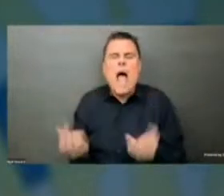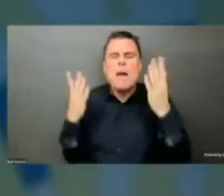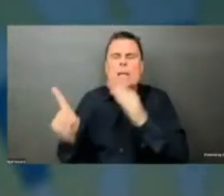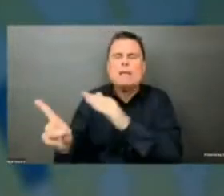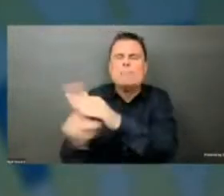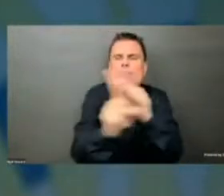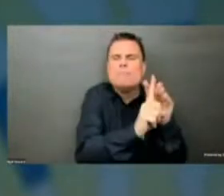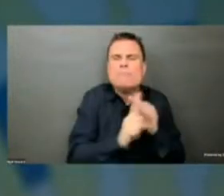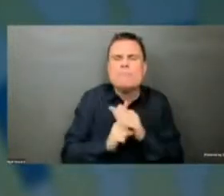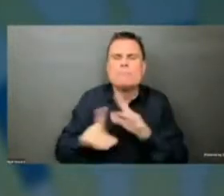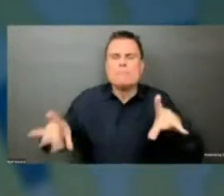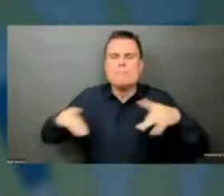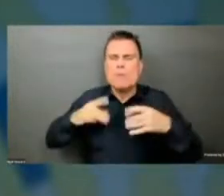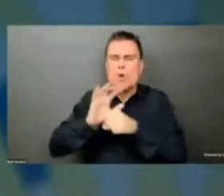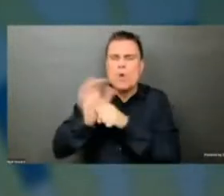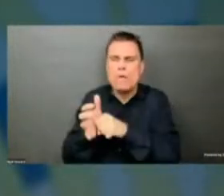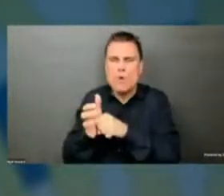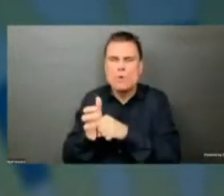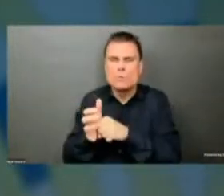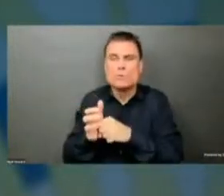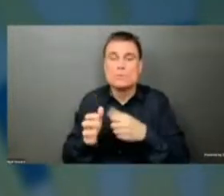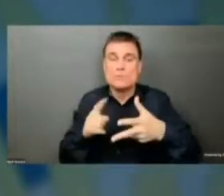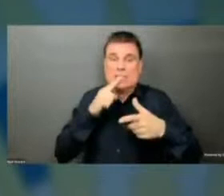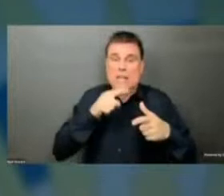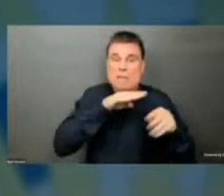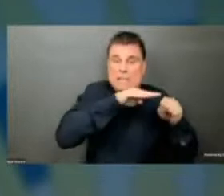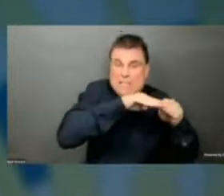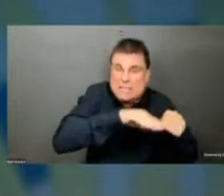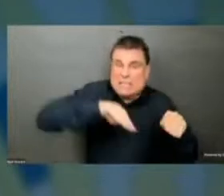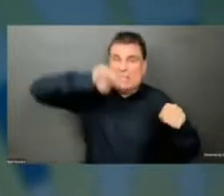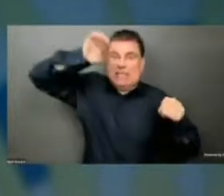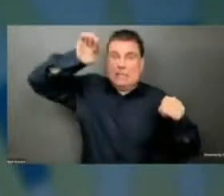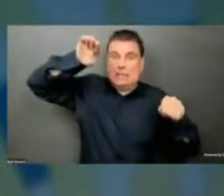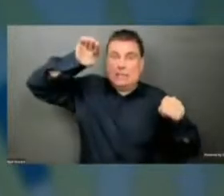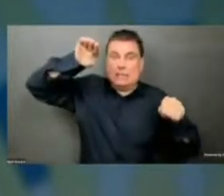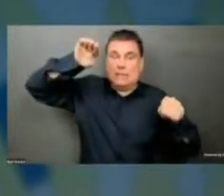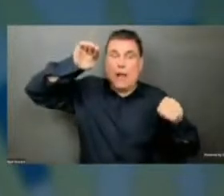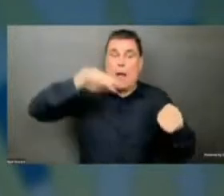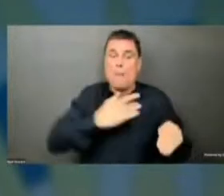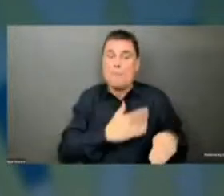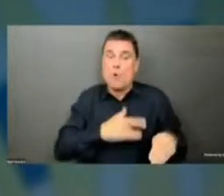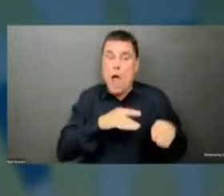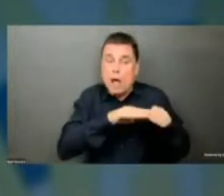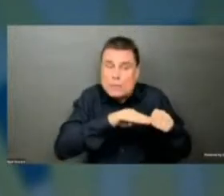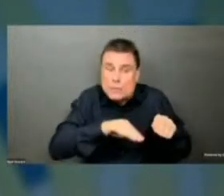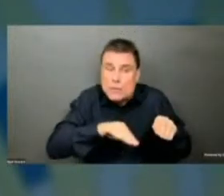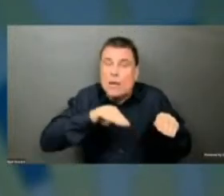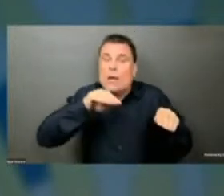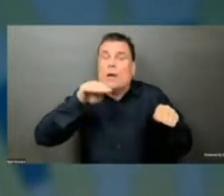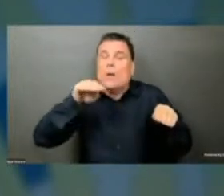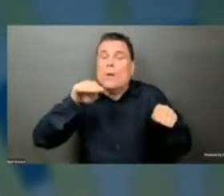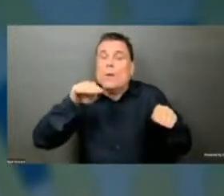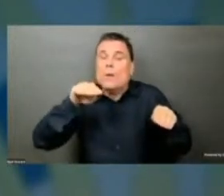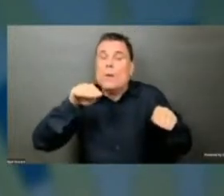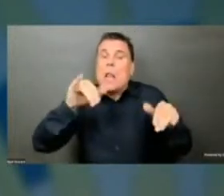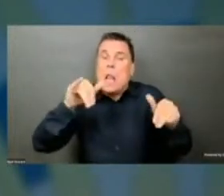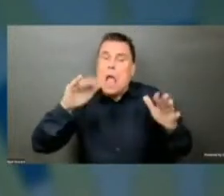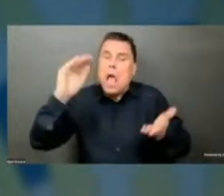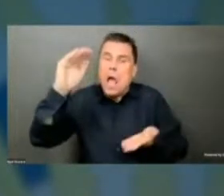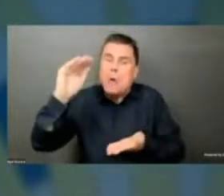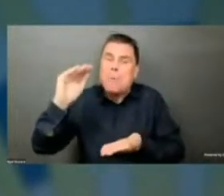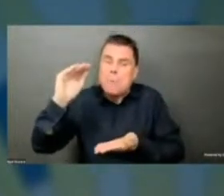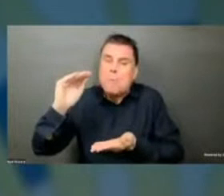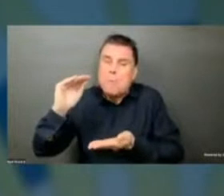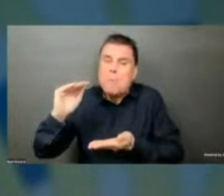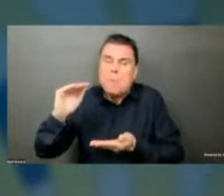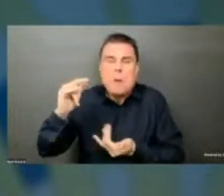indicator, peaked several weeks later 那 and 么 have 他说 now 这个住 come 院 down 和 but 每天 leveled 新 off 增的 again. 数字呢会有点 And 滞后 the same 这个也